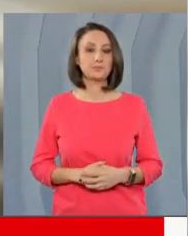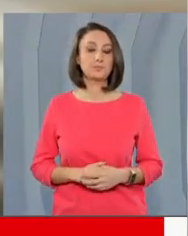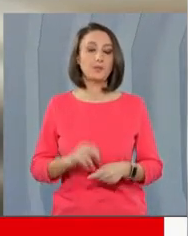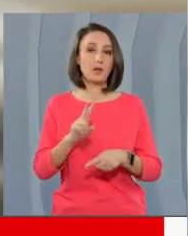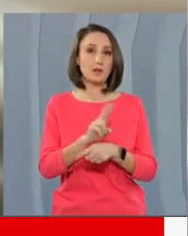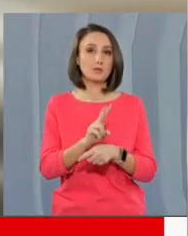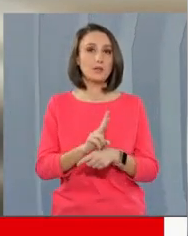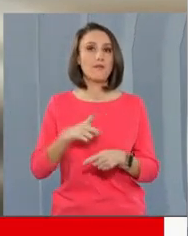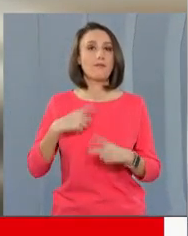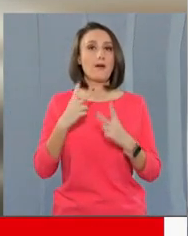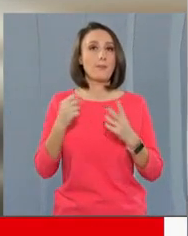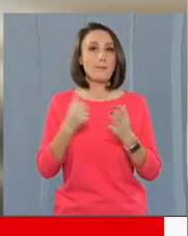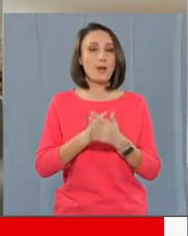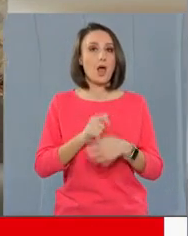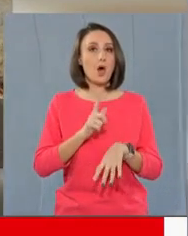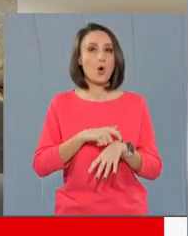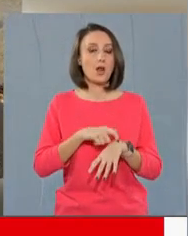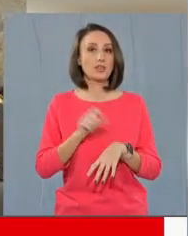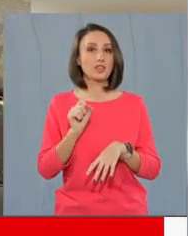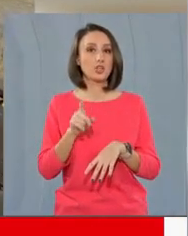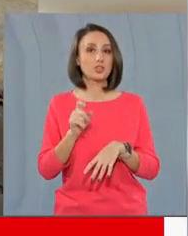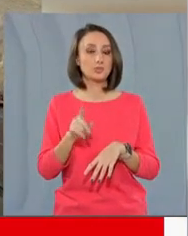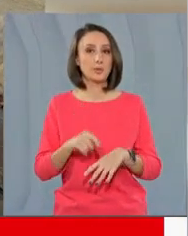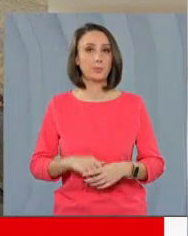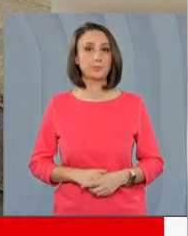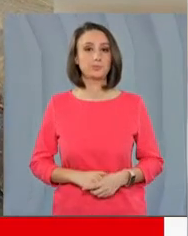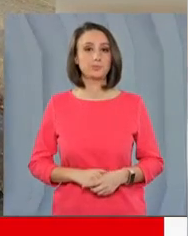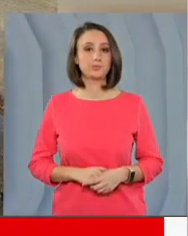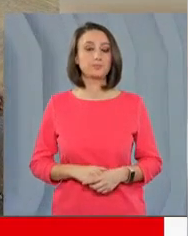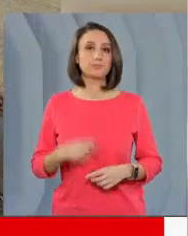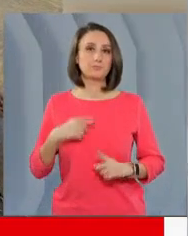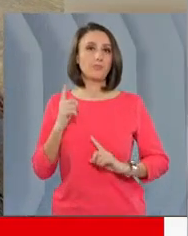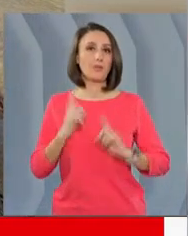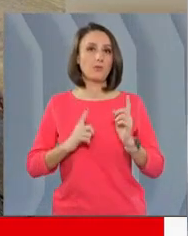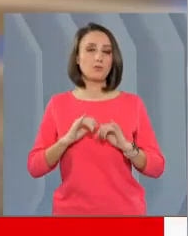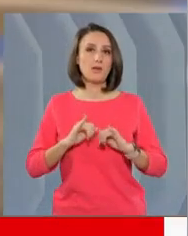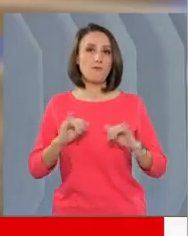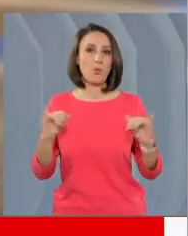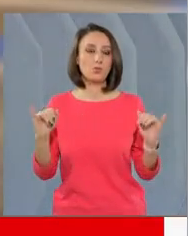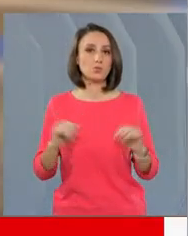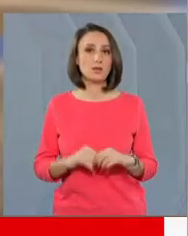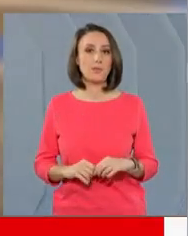Avertizarea este în vigoare până la ora 12, dar în funcție de evoluția